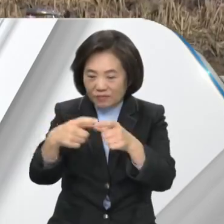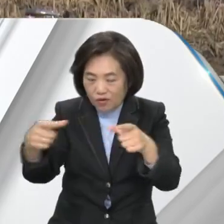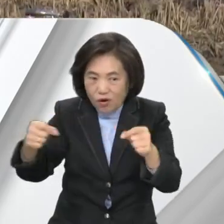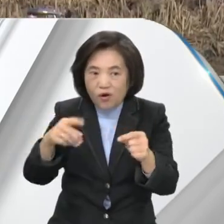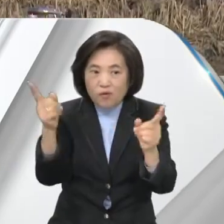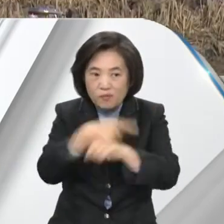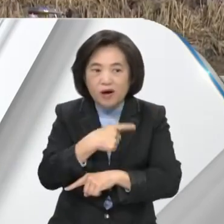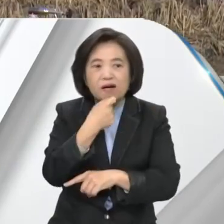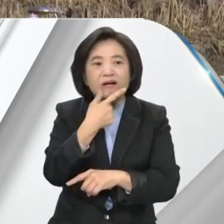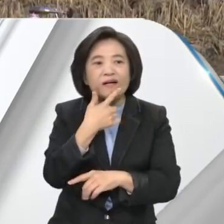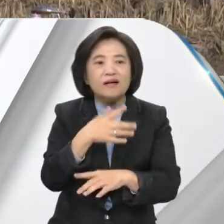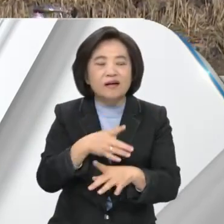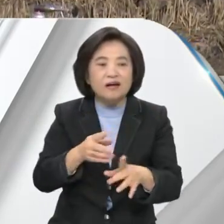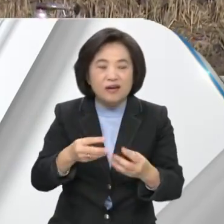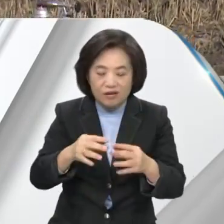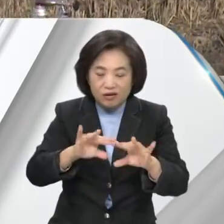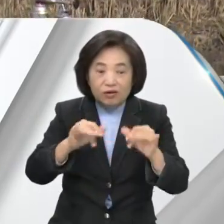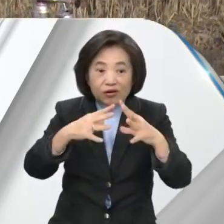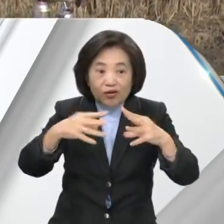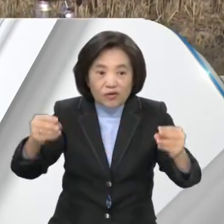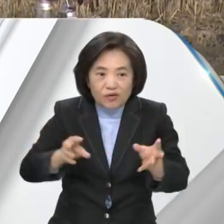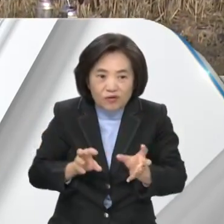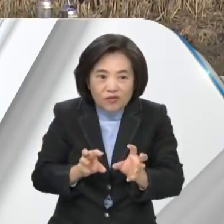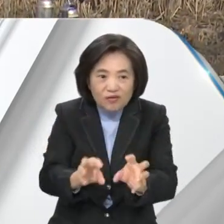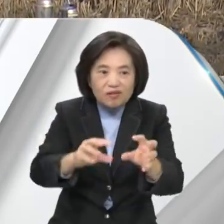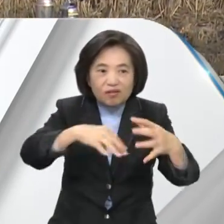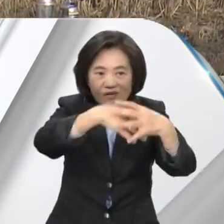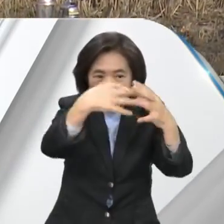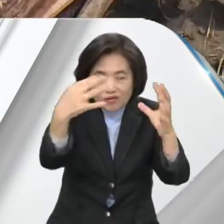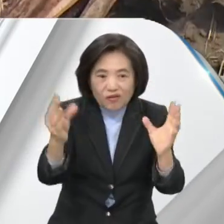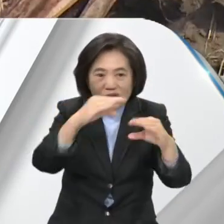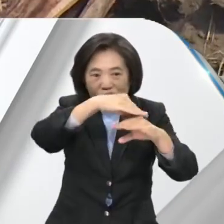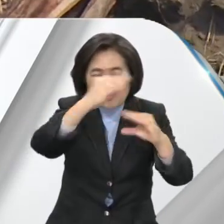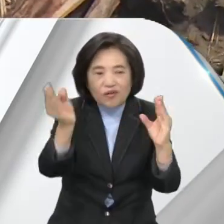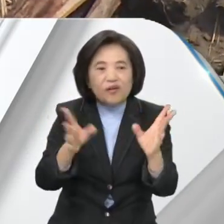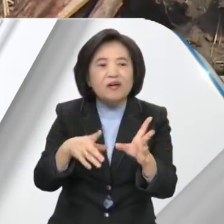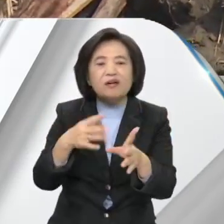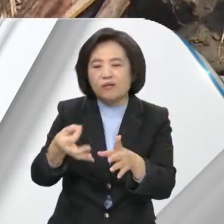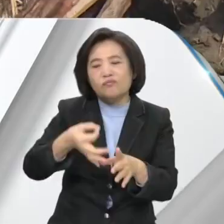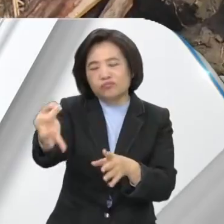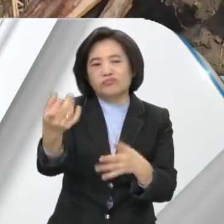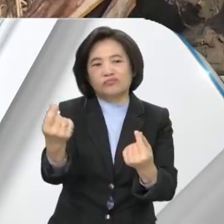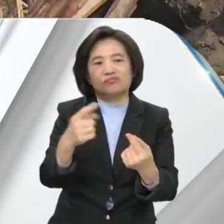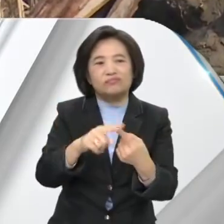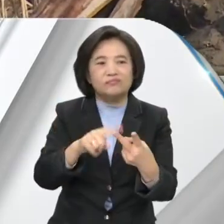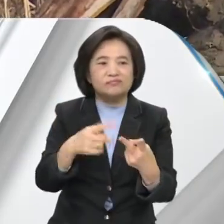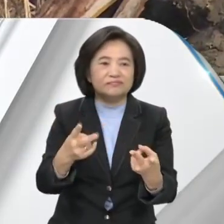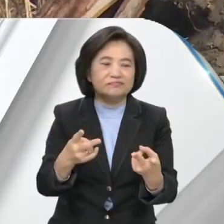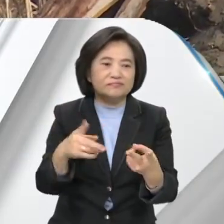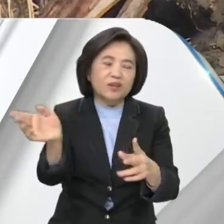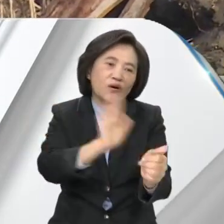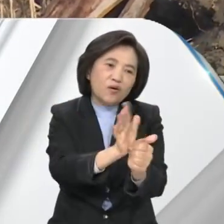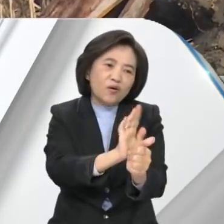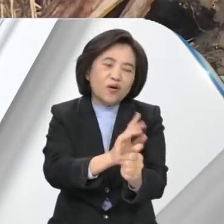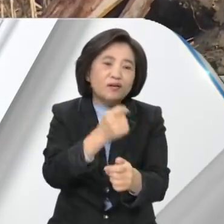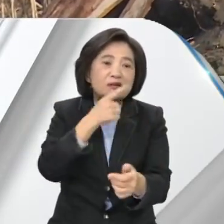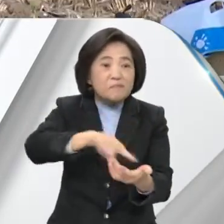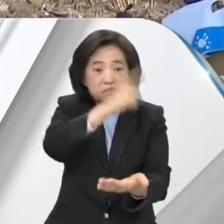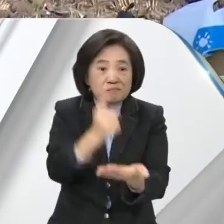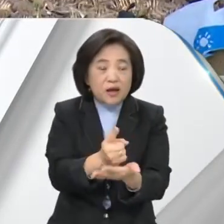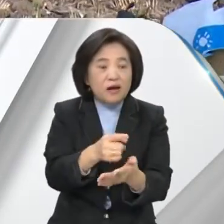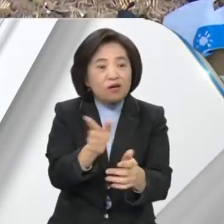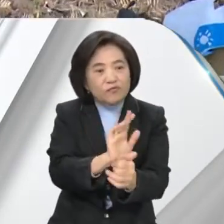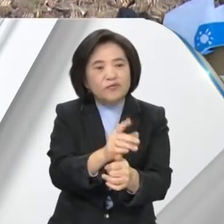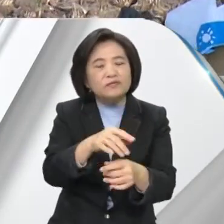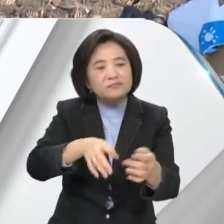300元。韩国安尼邀请农民去接，安尼也有付费，靠邀去也袂人父母，安尼是全套个父母吼。